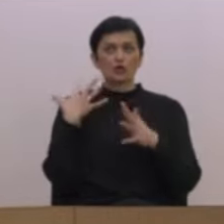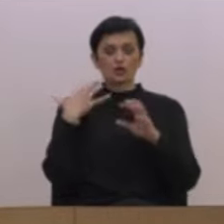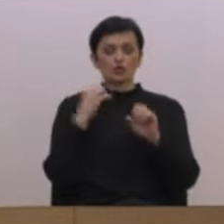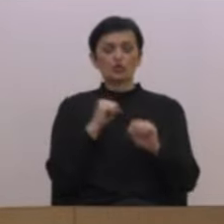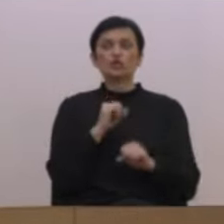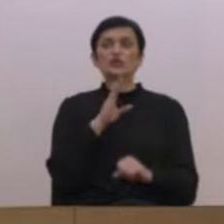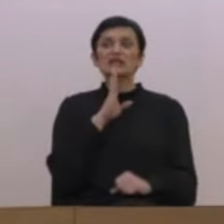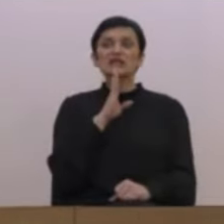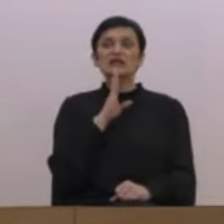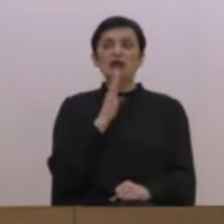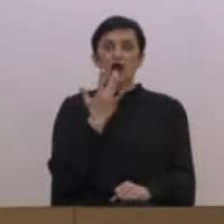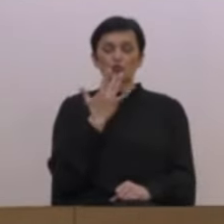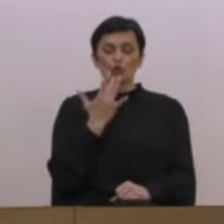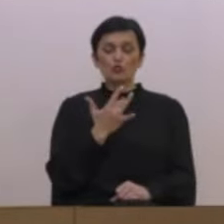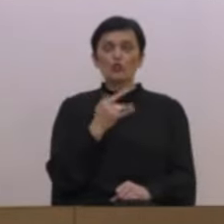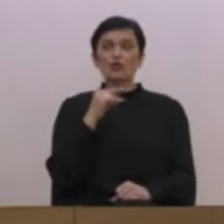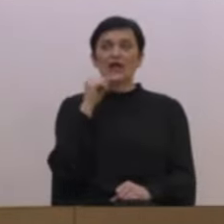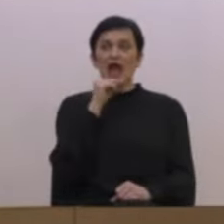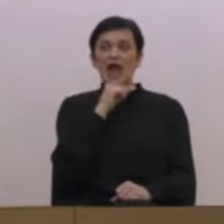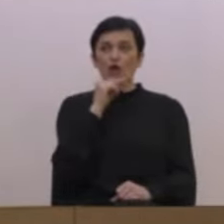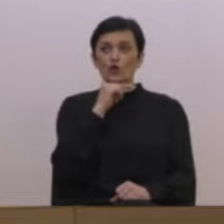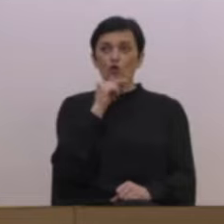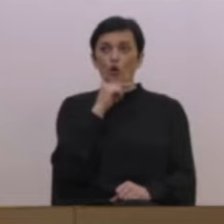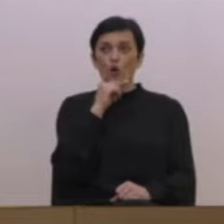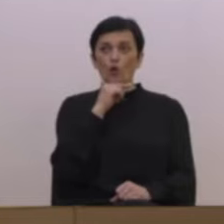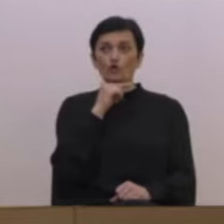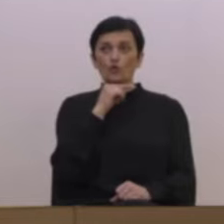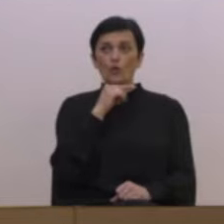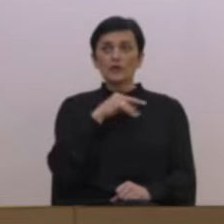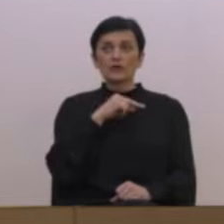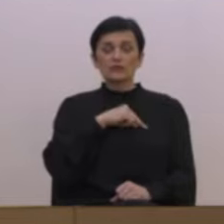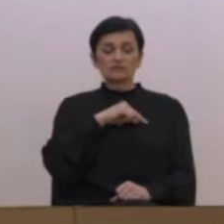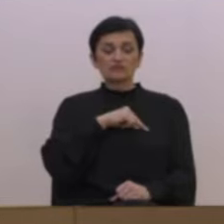ქალთა პოლიტიკური და ეკონომიკური დაწინაურებისა.